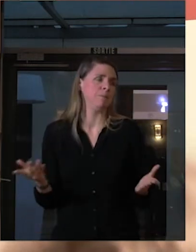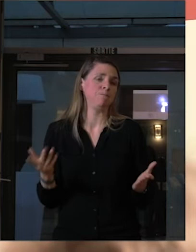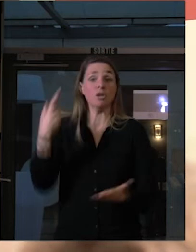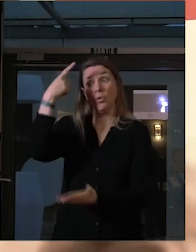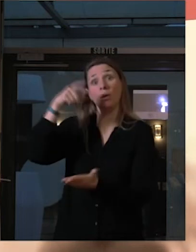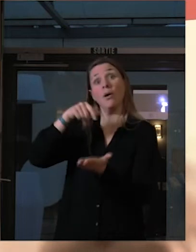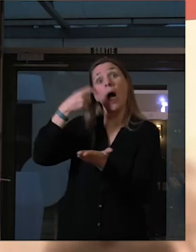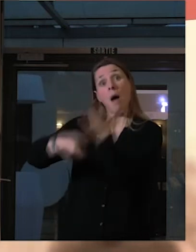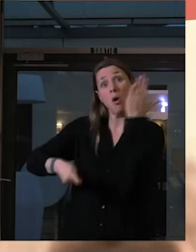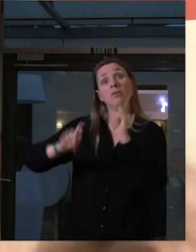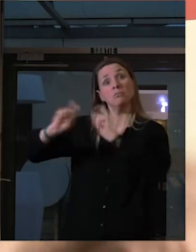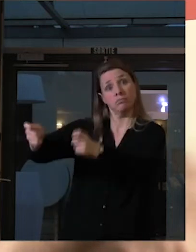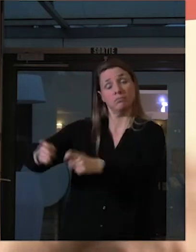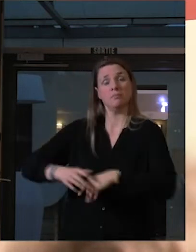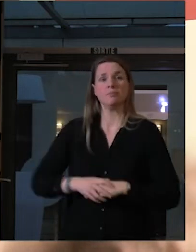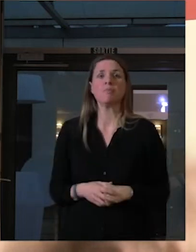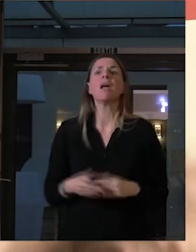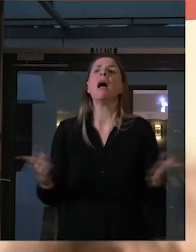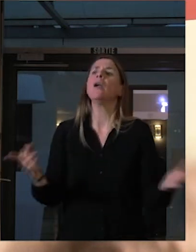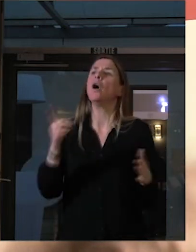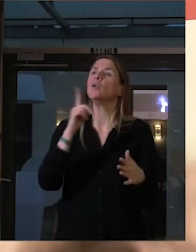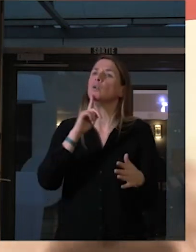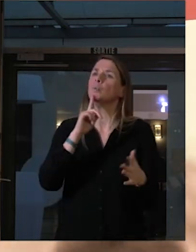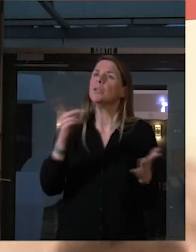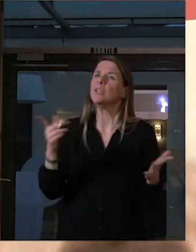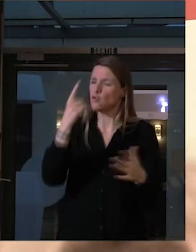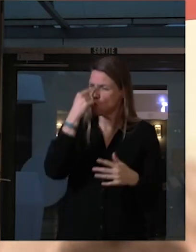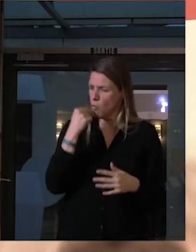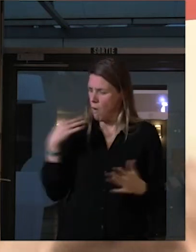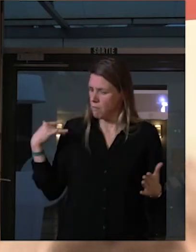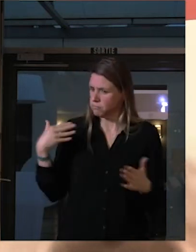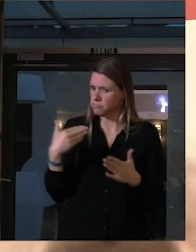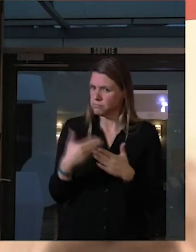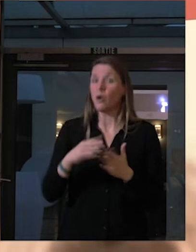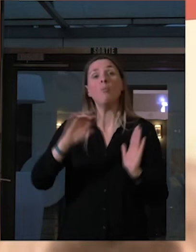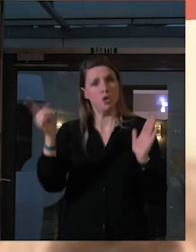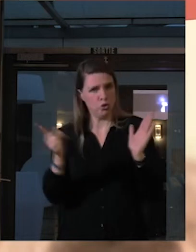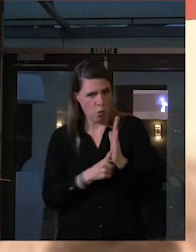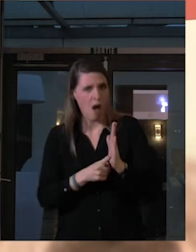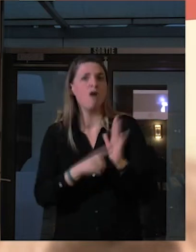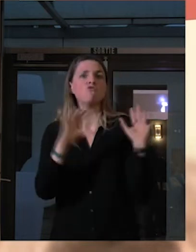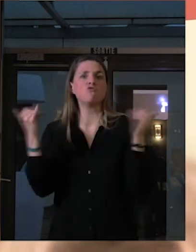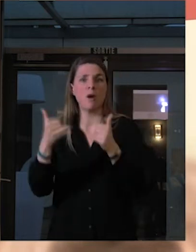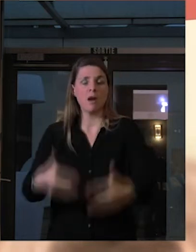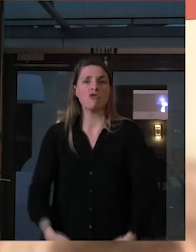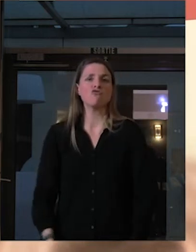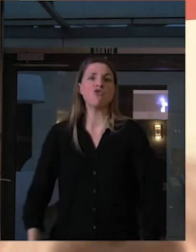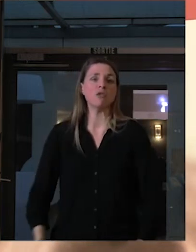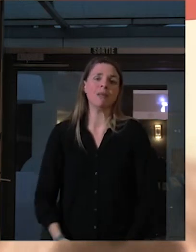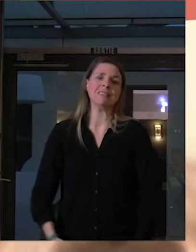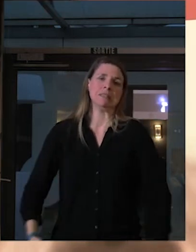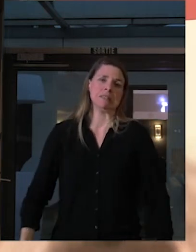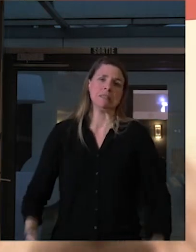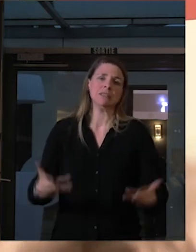vous voyez là. Donc elles ont obtenu depuis au niveau européen, je crois, le droit de jouer avec un short, mais short quand même,